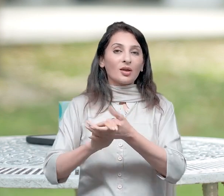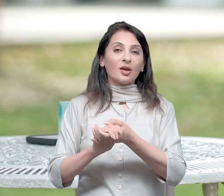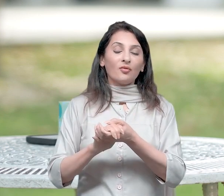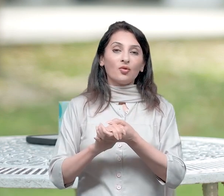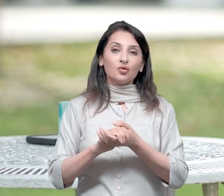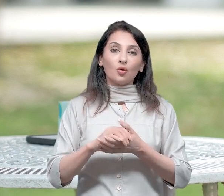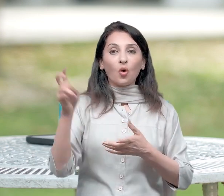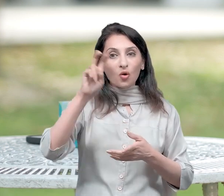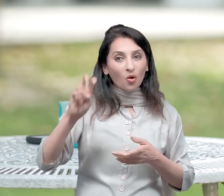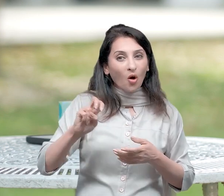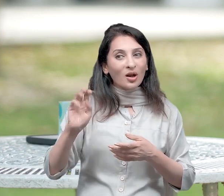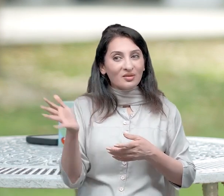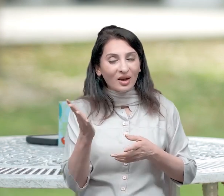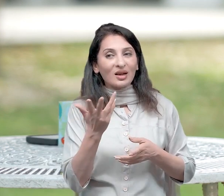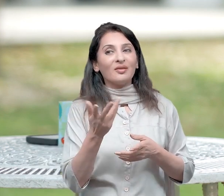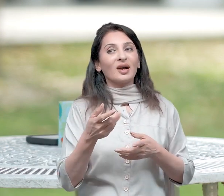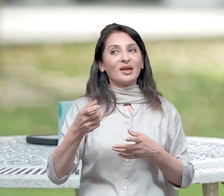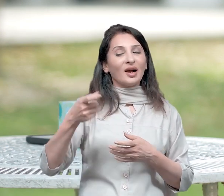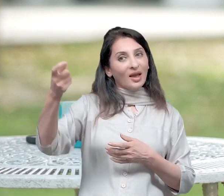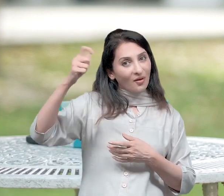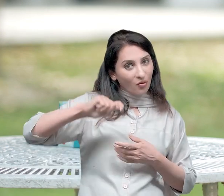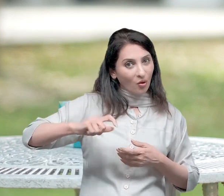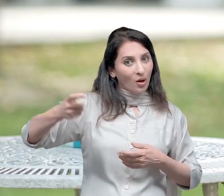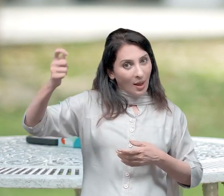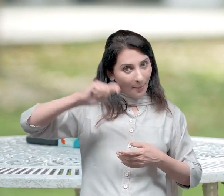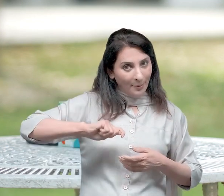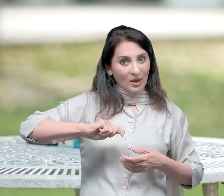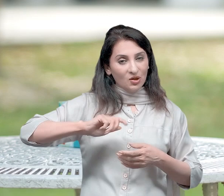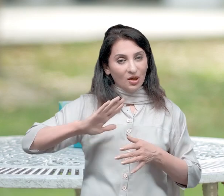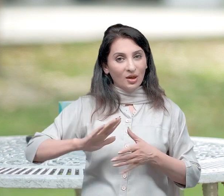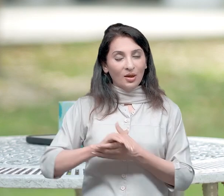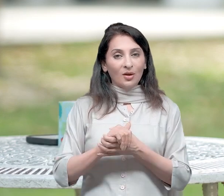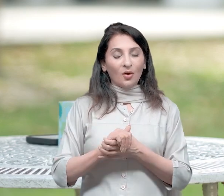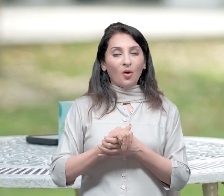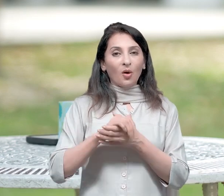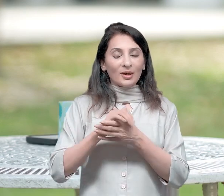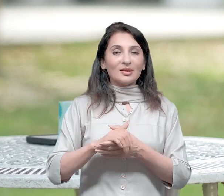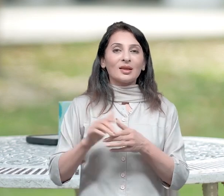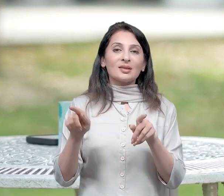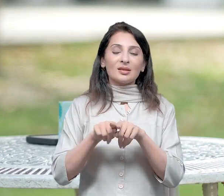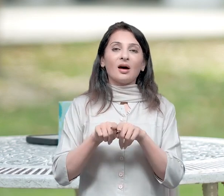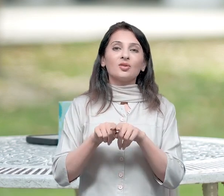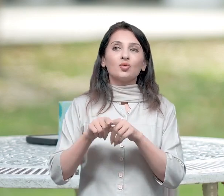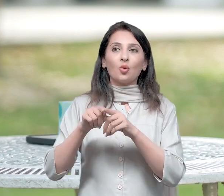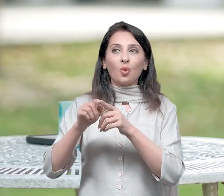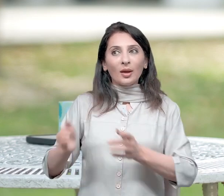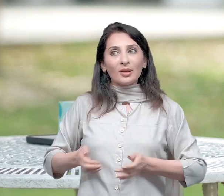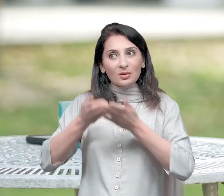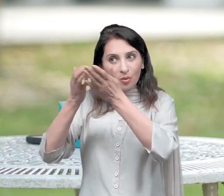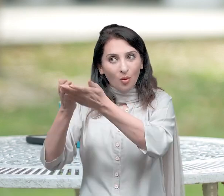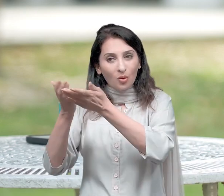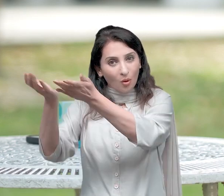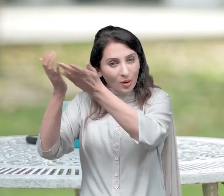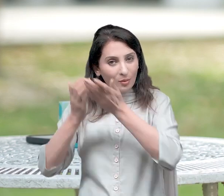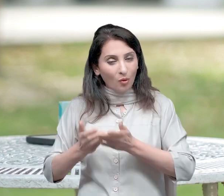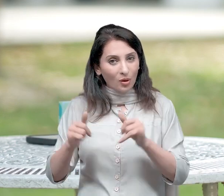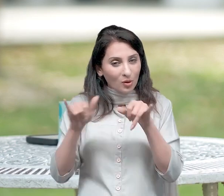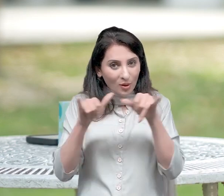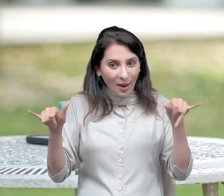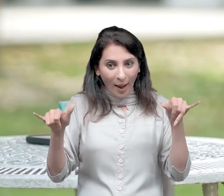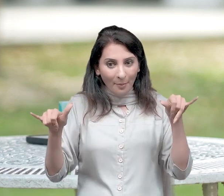بھیجیں اور ہمارا یہ جو ایکسپورٹ اور امپورٹ کا گیپ ہے وہ دن بدن کم ہوتا